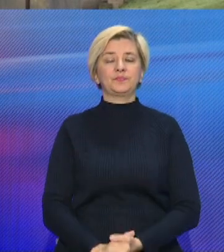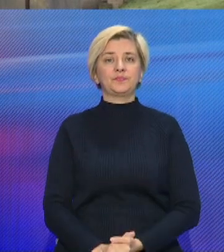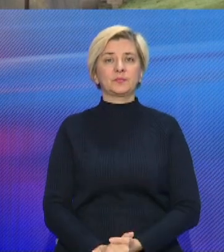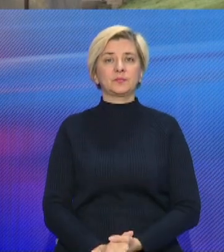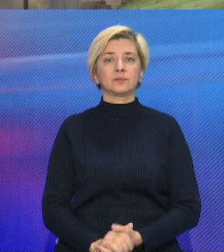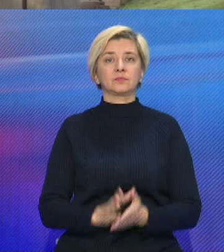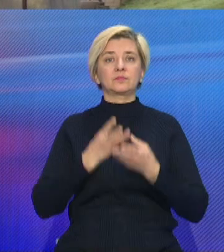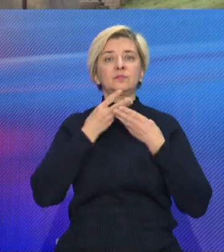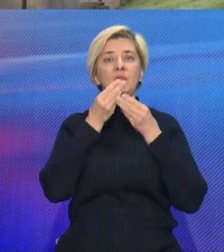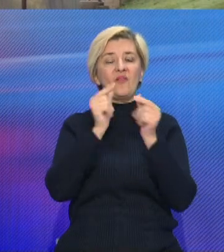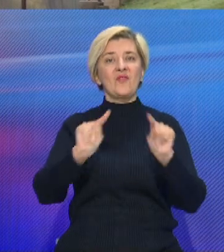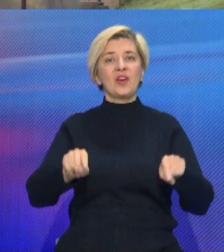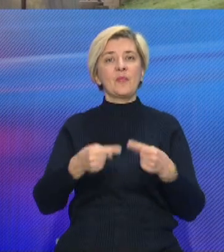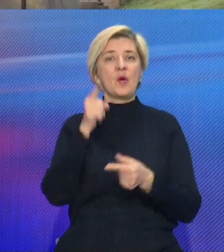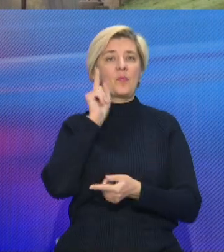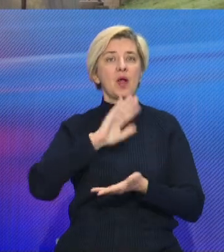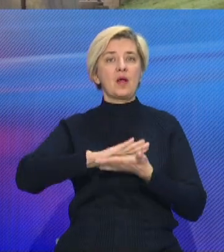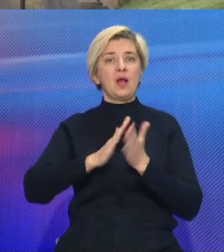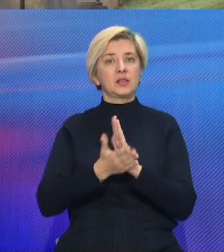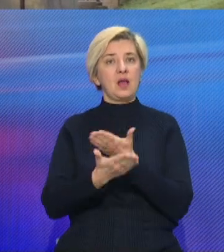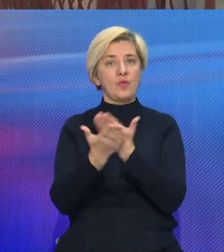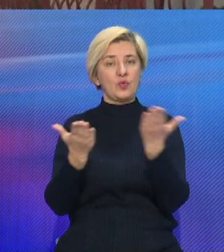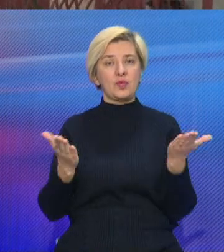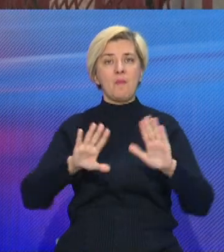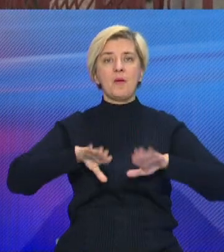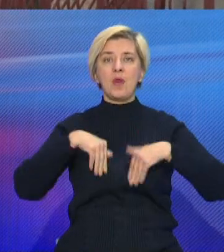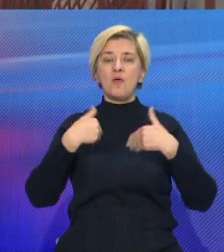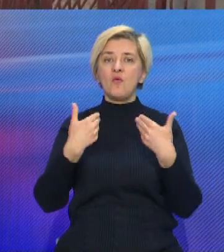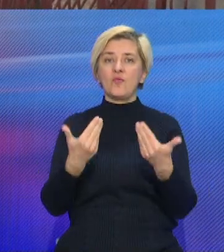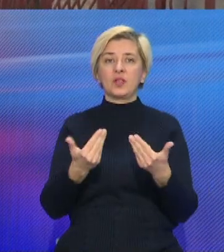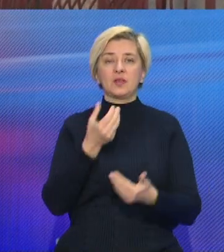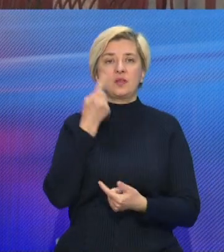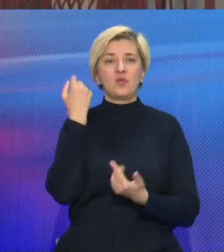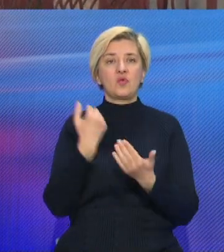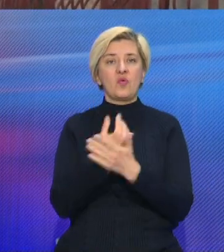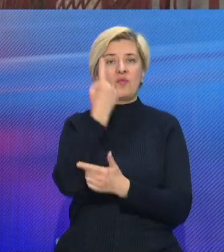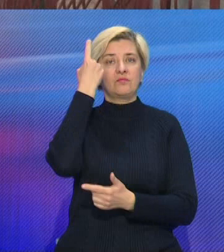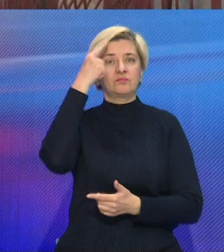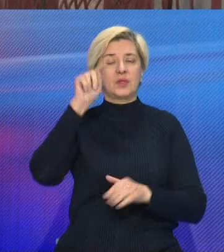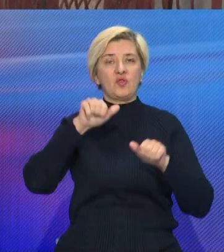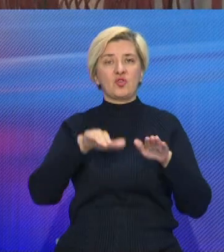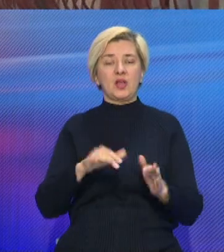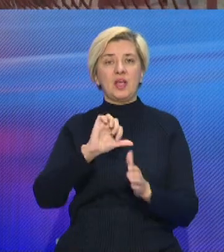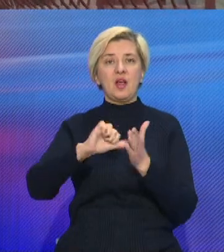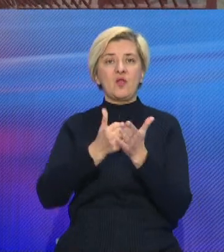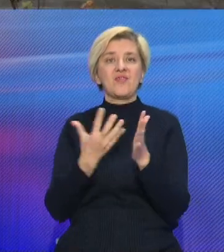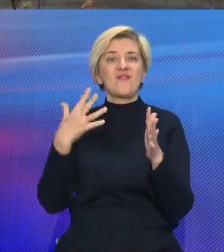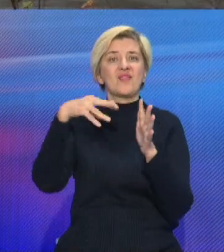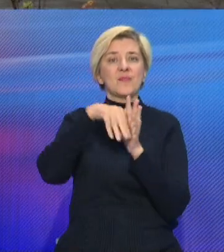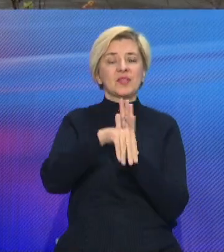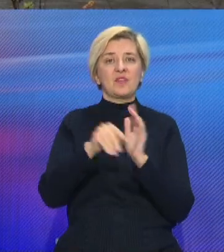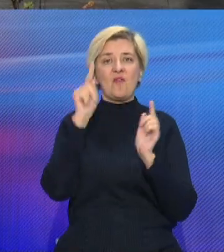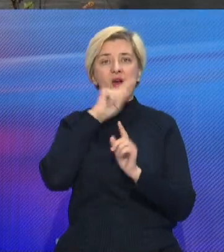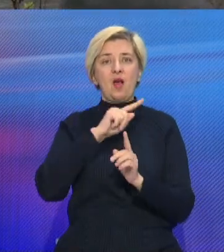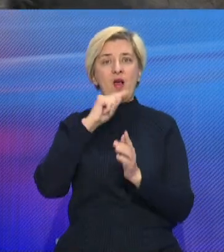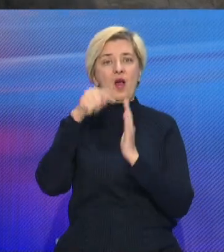Спрыяць фарміраванню комфортнага асяроддзя, прапаноўваць інавацыйныя рашэнні і галоўнае упісвацца ў гарадскую прастору, улічваючы той